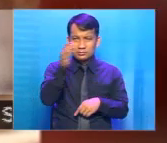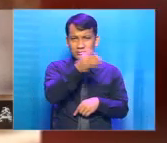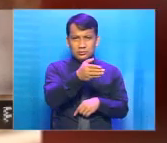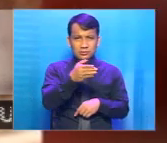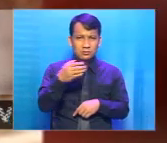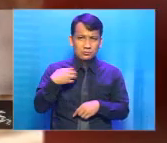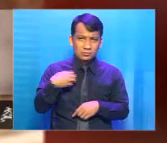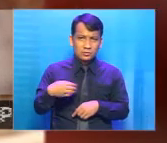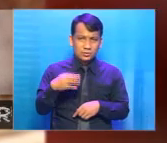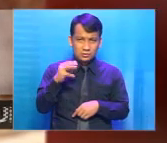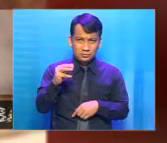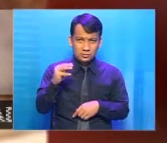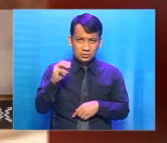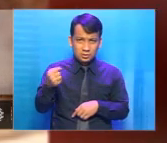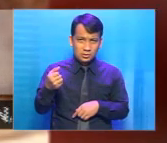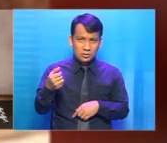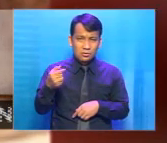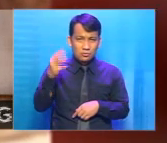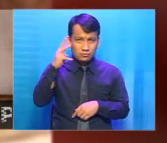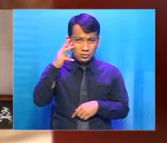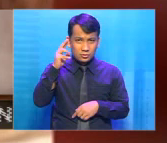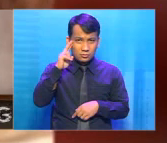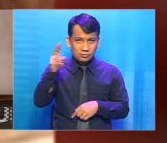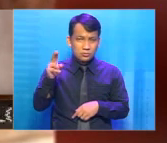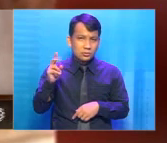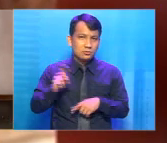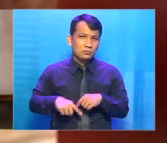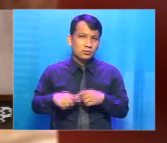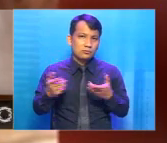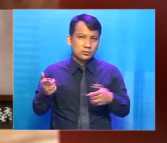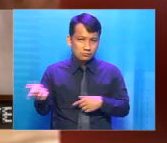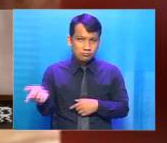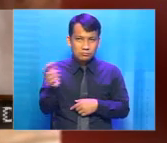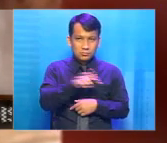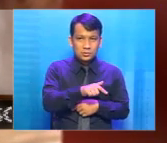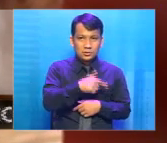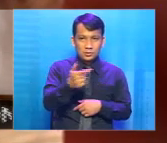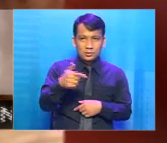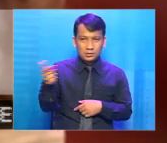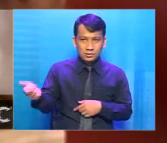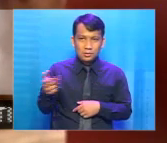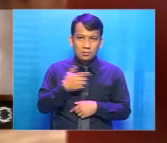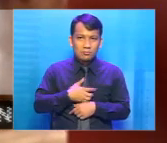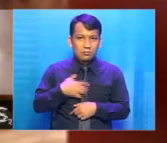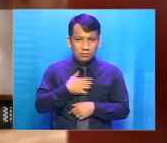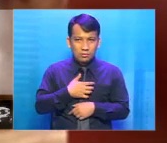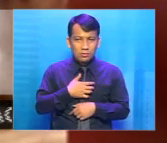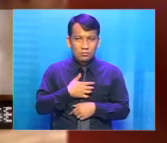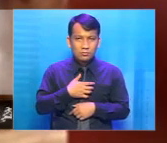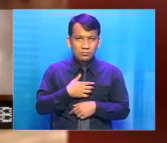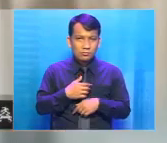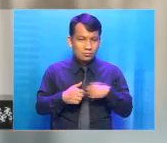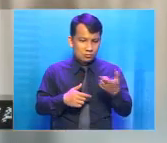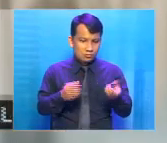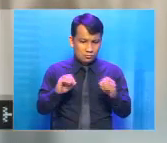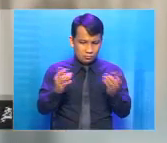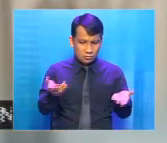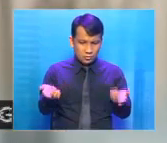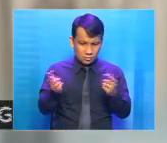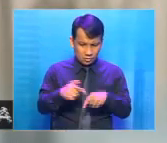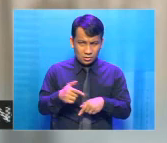Police Master Sergeant Willie Ubias. Pero parang pinagpasapasan lang daw ang kanilang sumbong. Parang walang